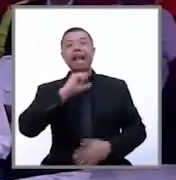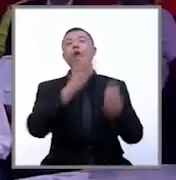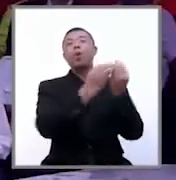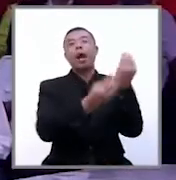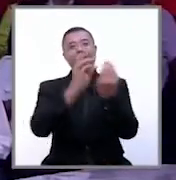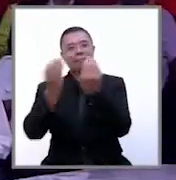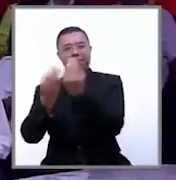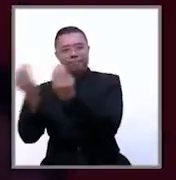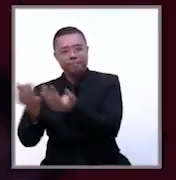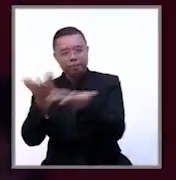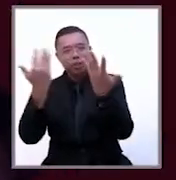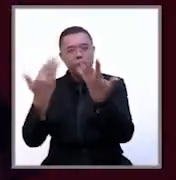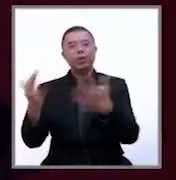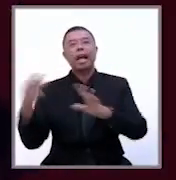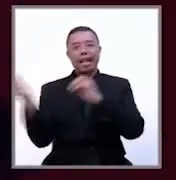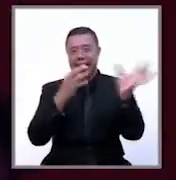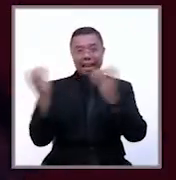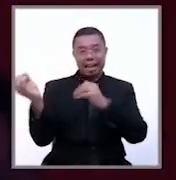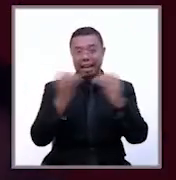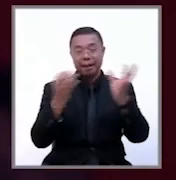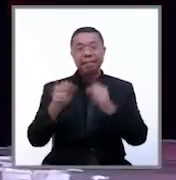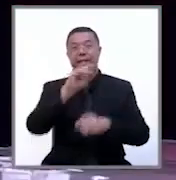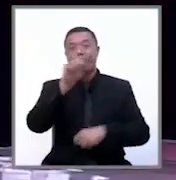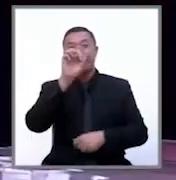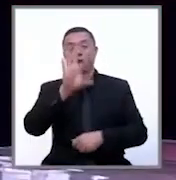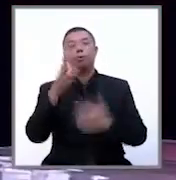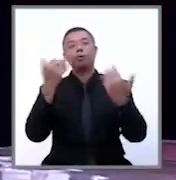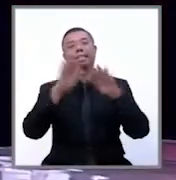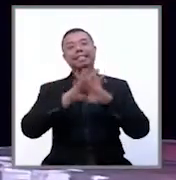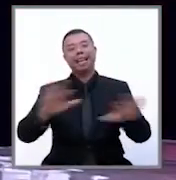presiden yang telah menjalani sesi tanya